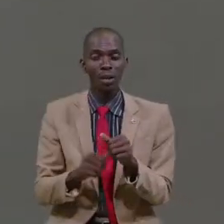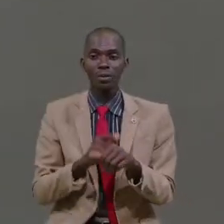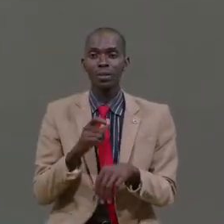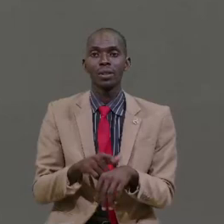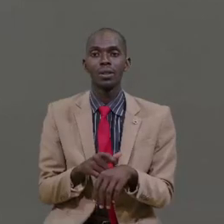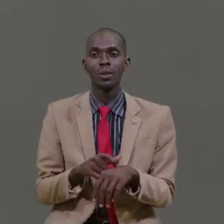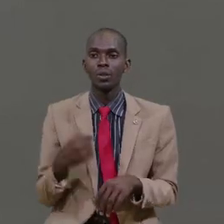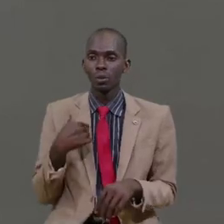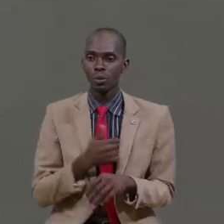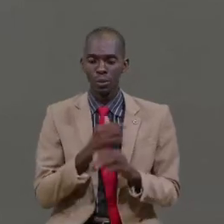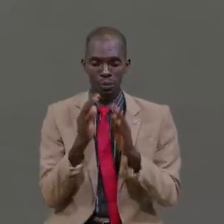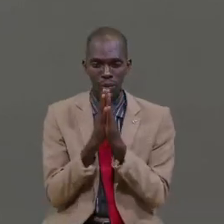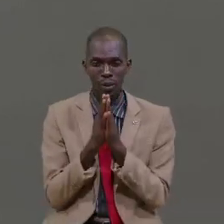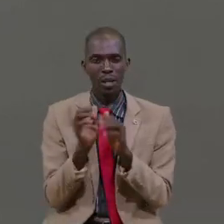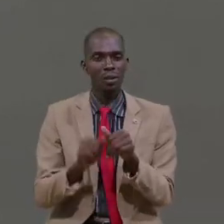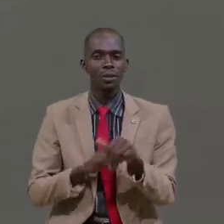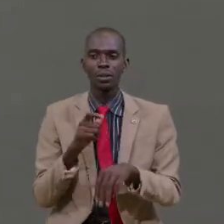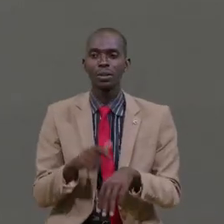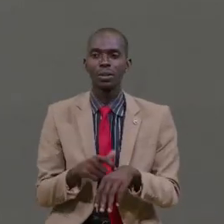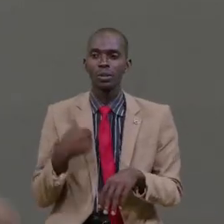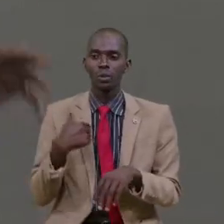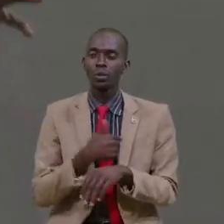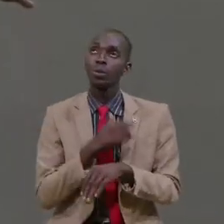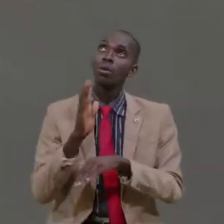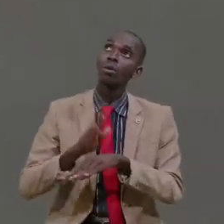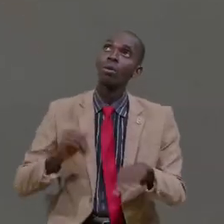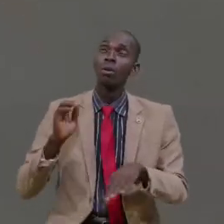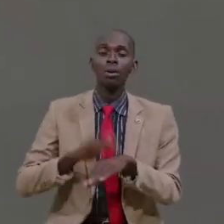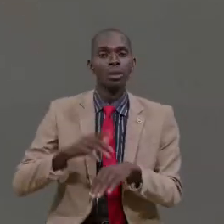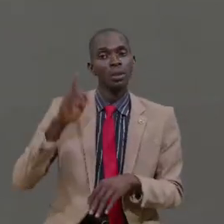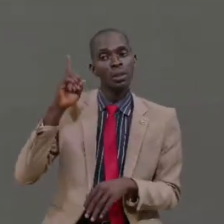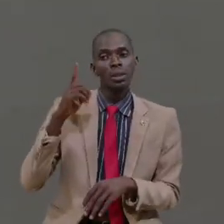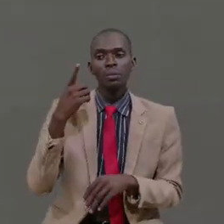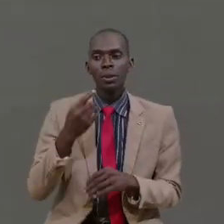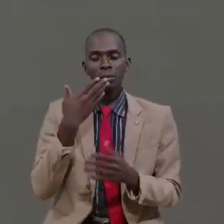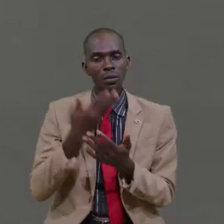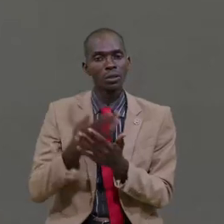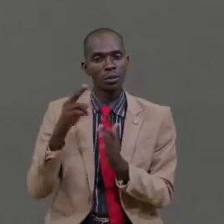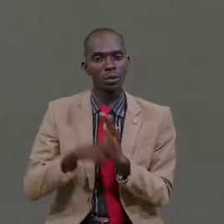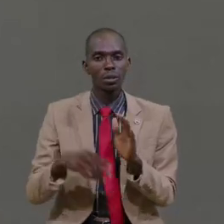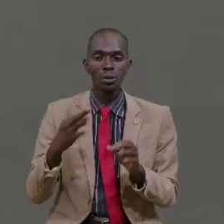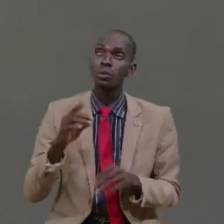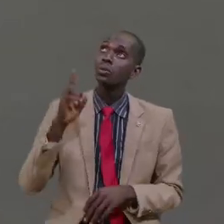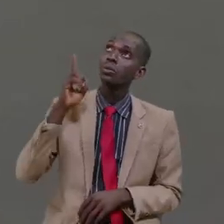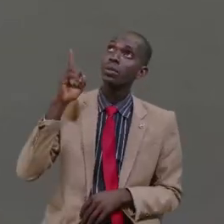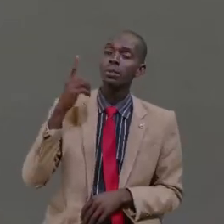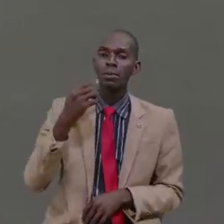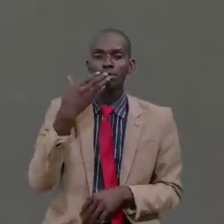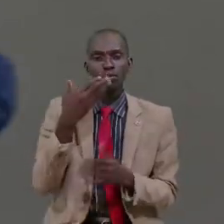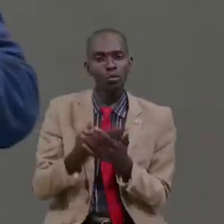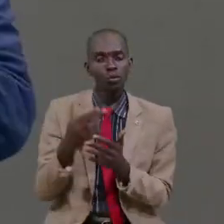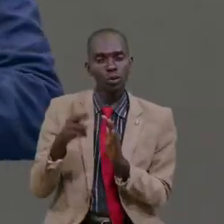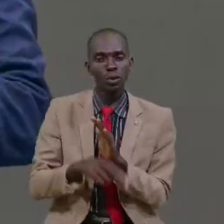Parce qu'à tout moment, quand nous prions, chaque fois que nous invoquons son nom, la bonté de la guérison,